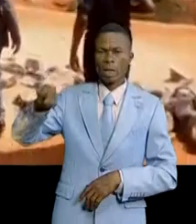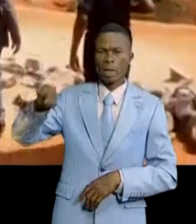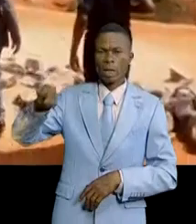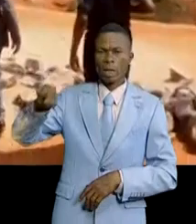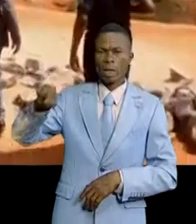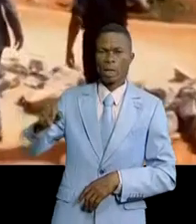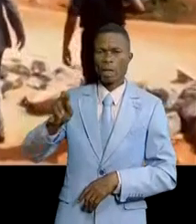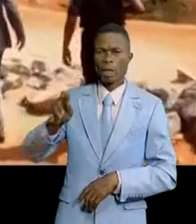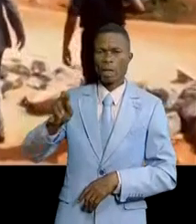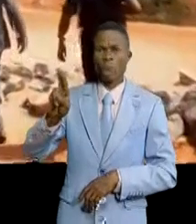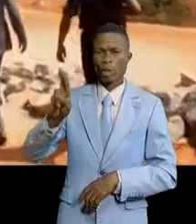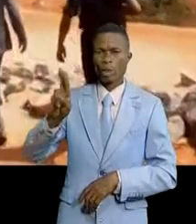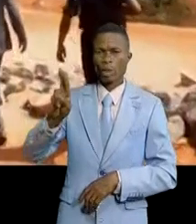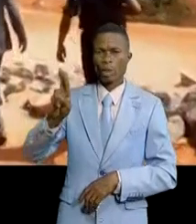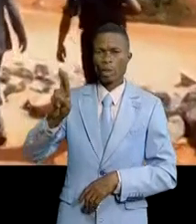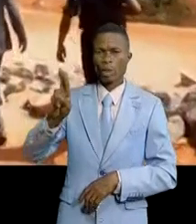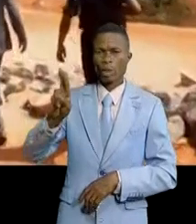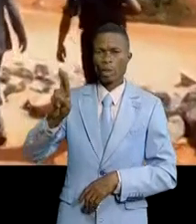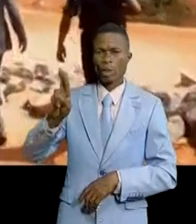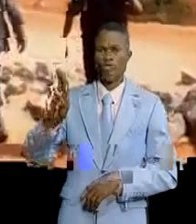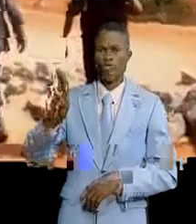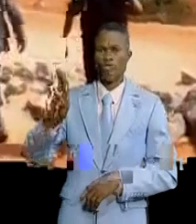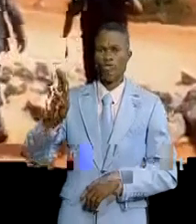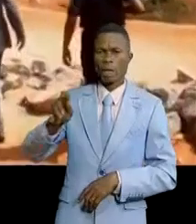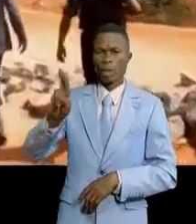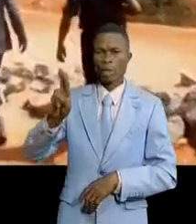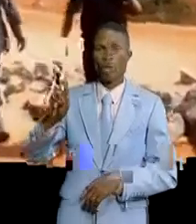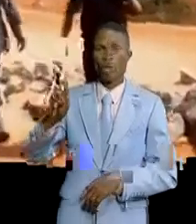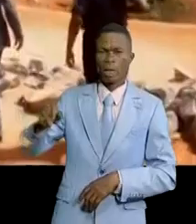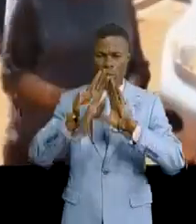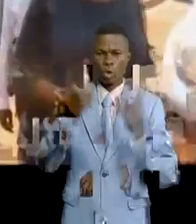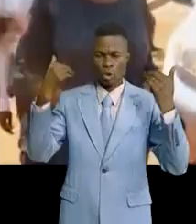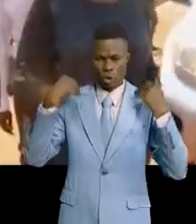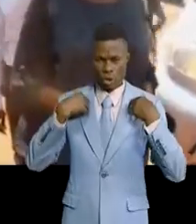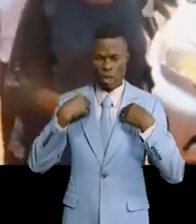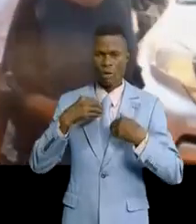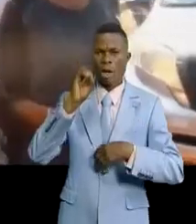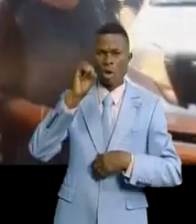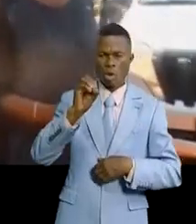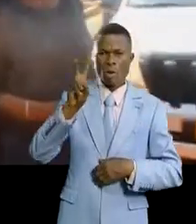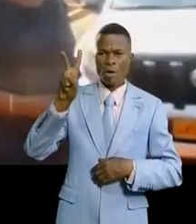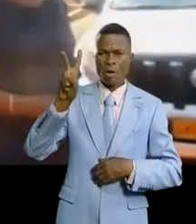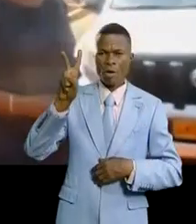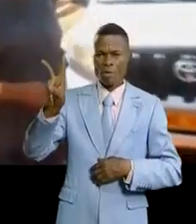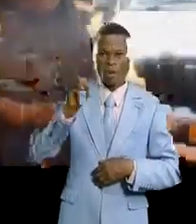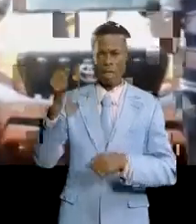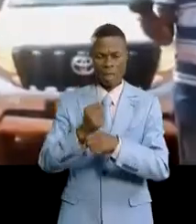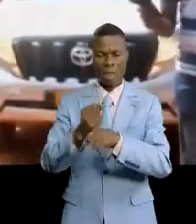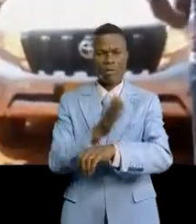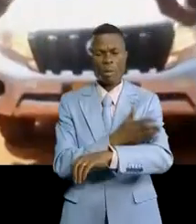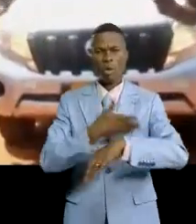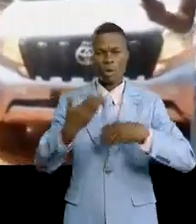à'explication de l'OVD Trésor Kachala sur l'évolution des travaux.